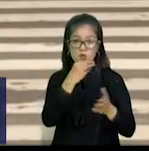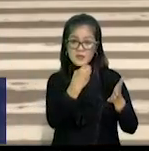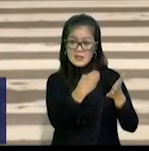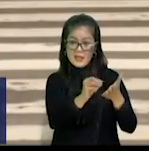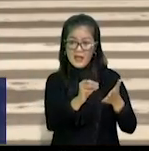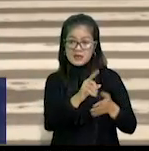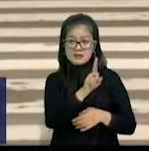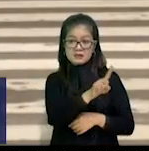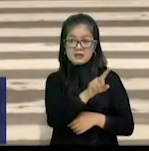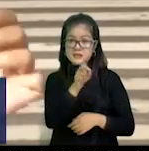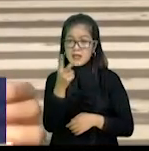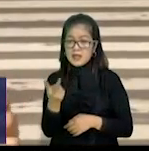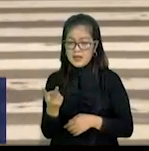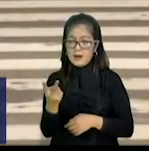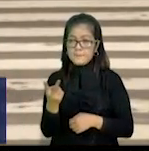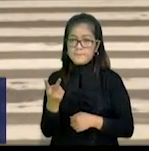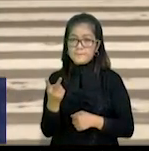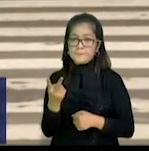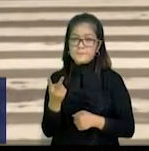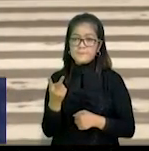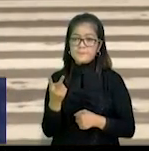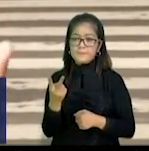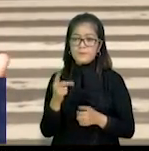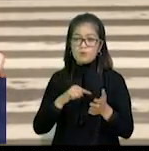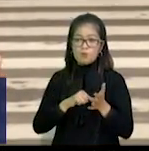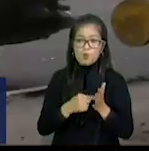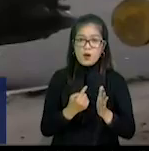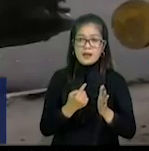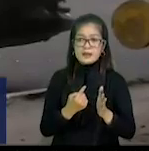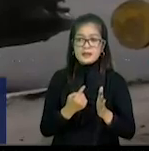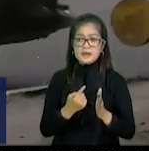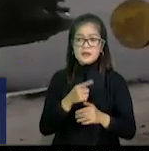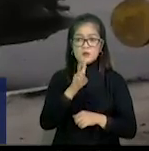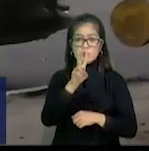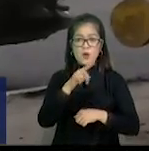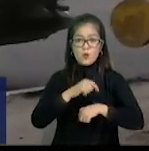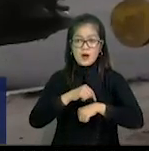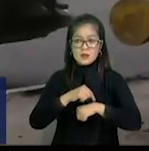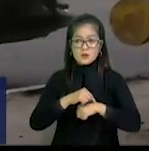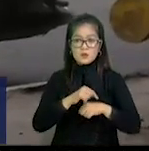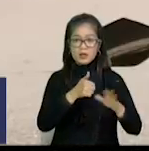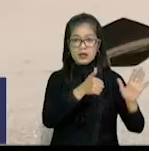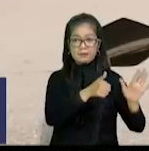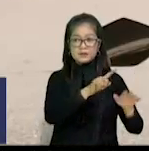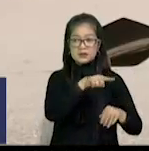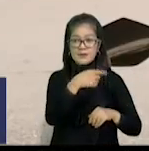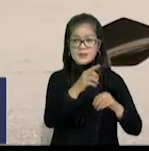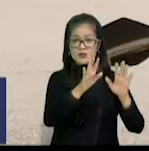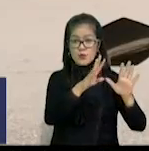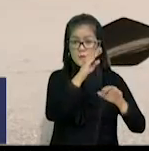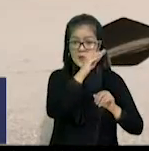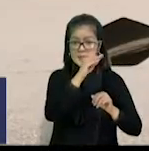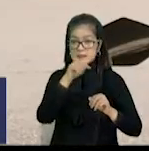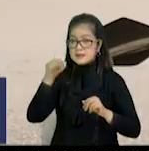atau maksud kami sistem ganjil genap ini berlaku dari selama dua sesi dari pukul 06.00 10.00 pagi dan juga